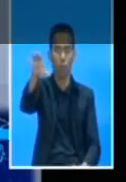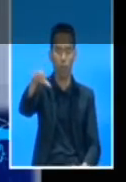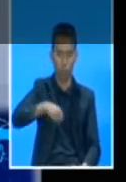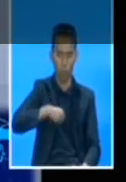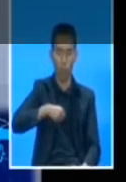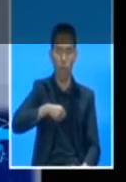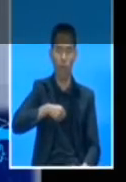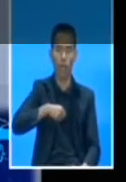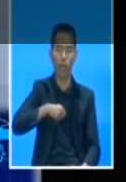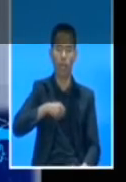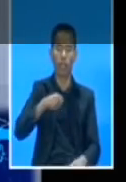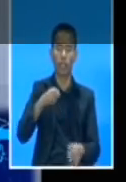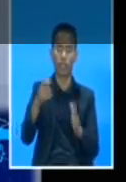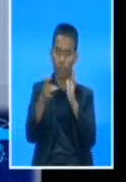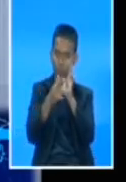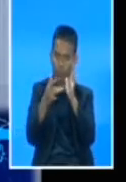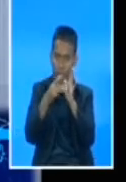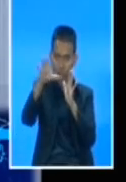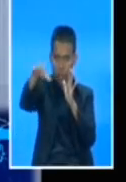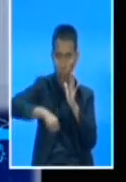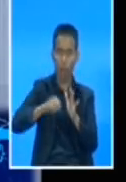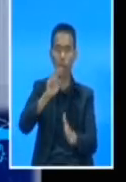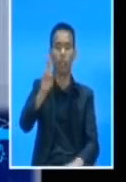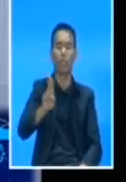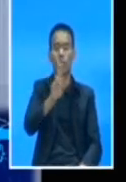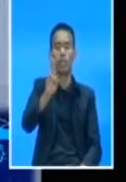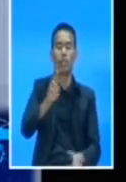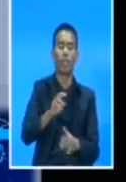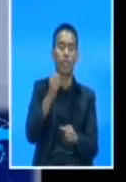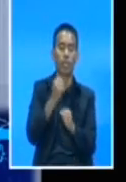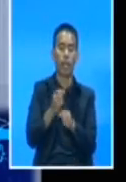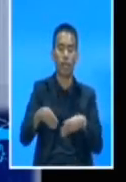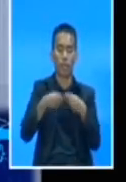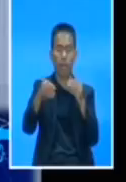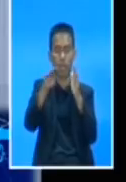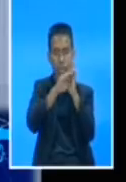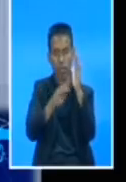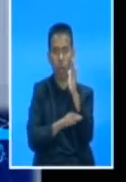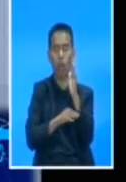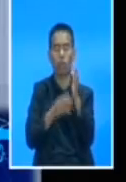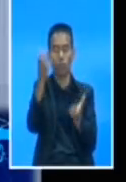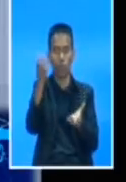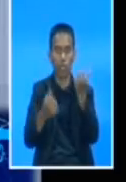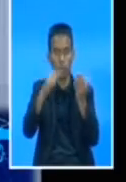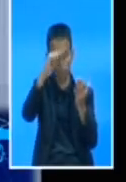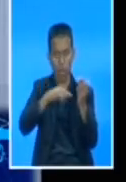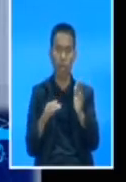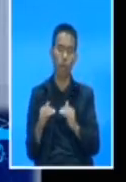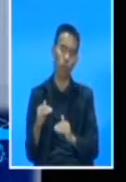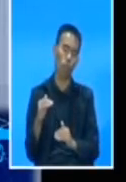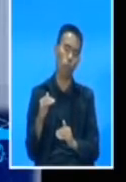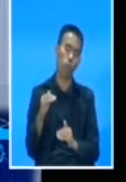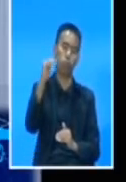การทางอิเล็กทรอนิกส์มาใช้เพื่อให้กระบวนการยุติธรรมไทยสู่